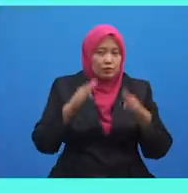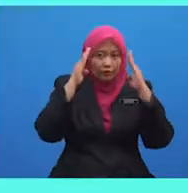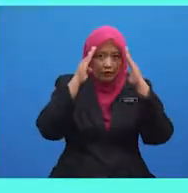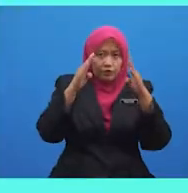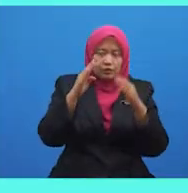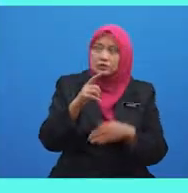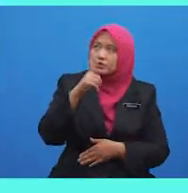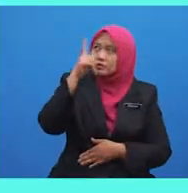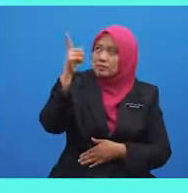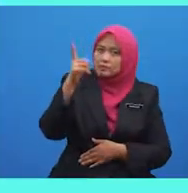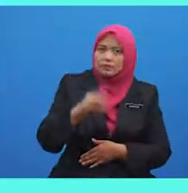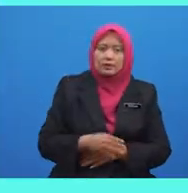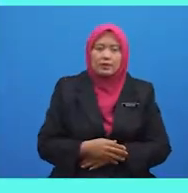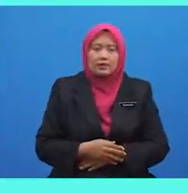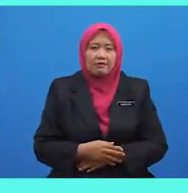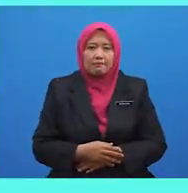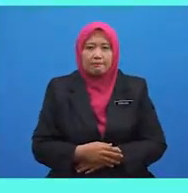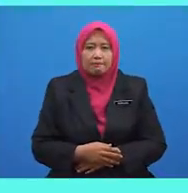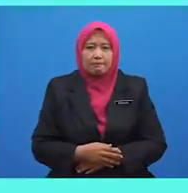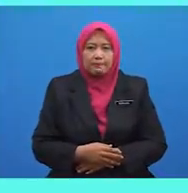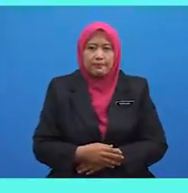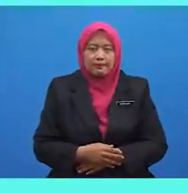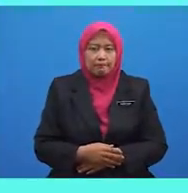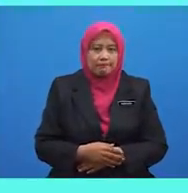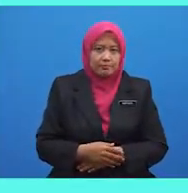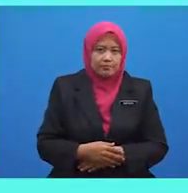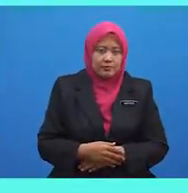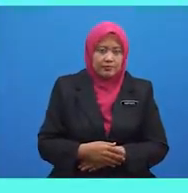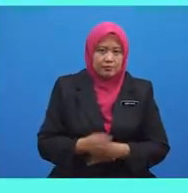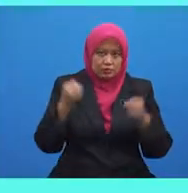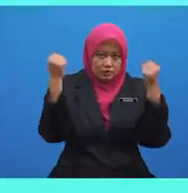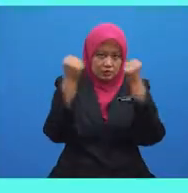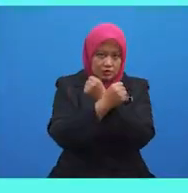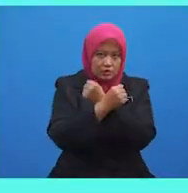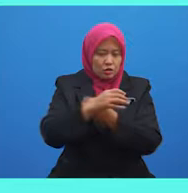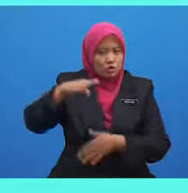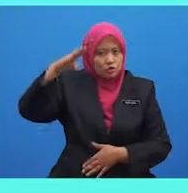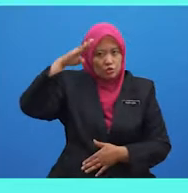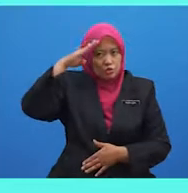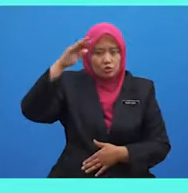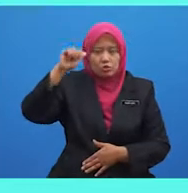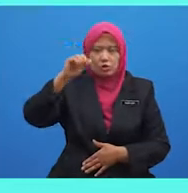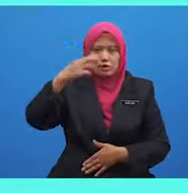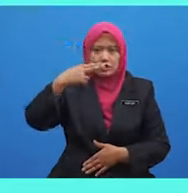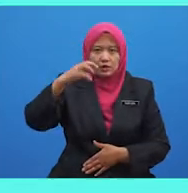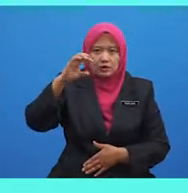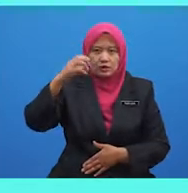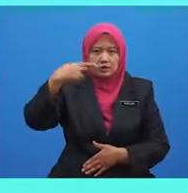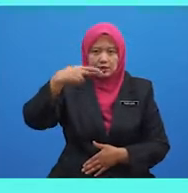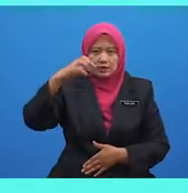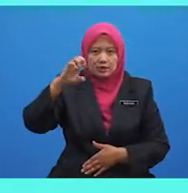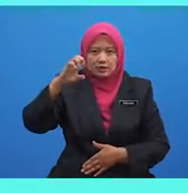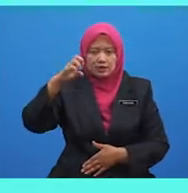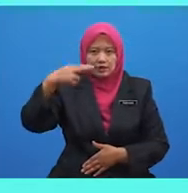sebelah. Persaingan di antara Johor, Aceh, Portugis berlaku kerana tiga kuasa ini berebut